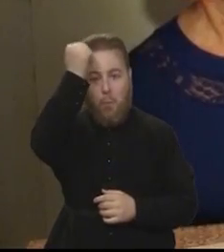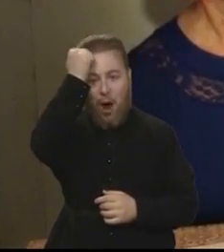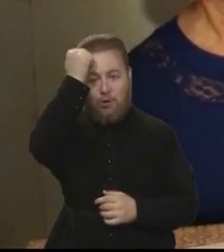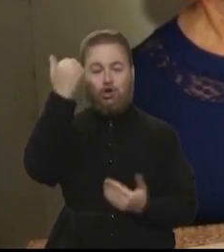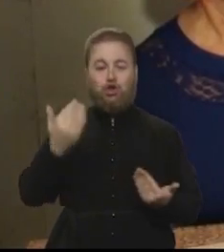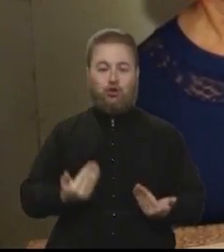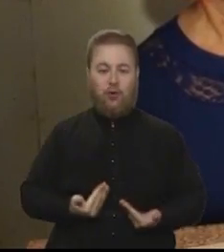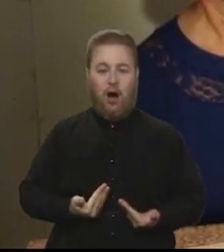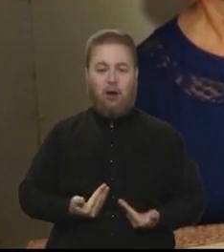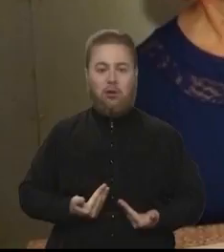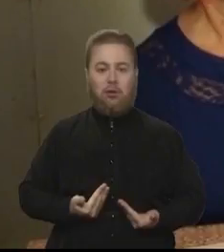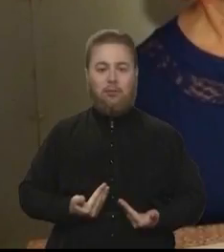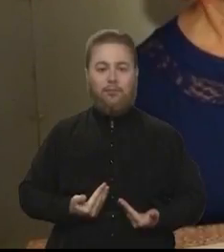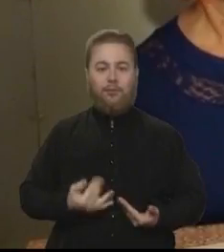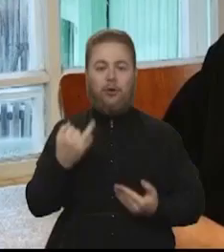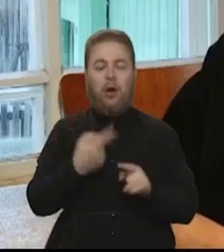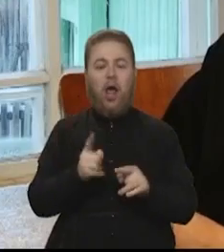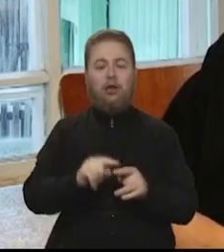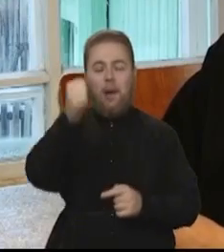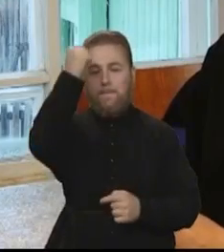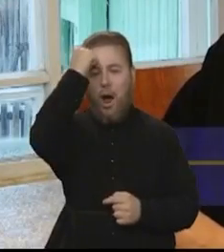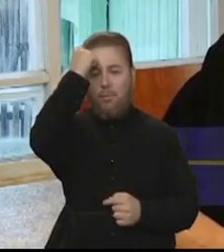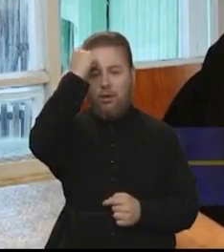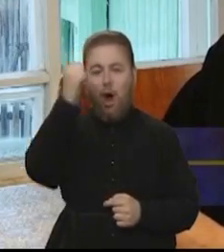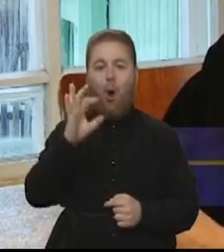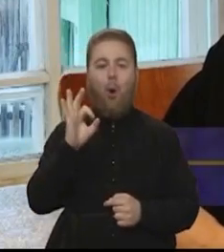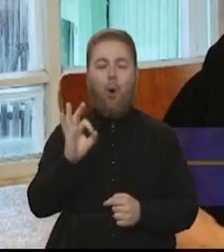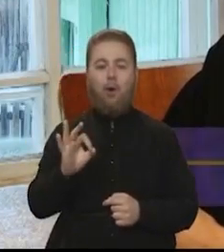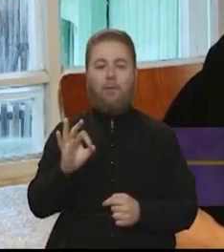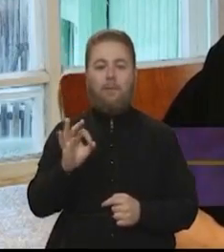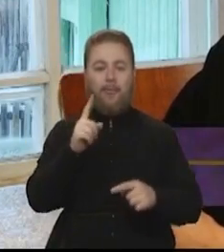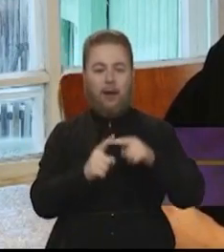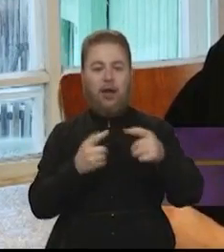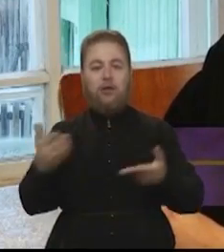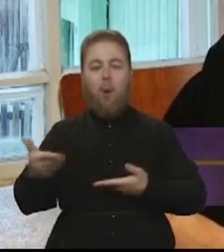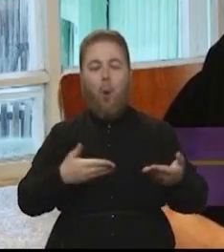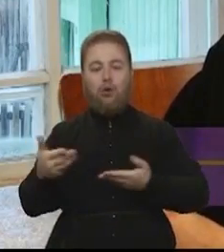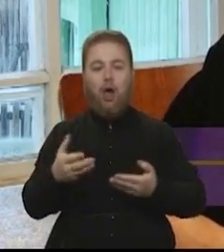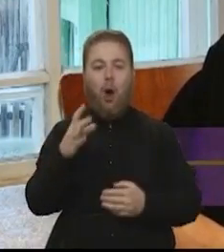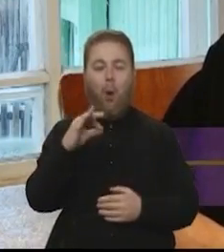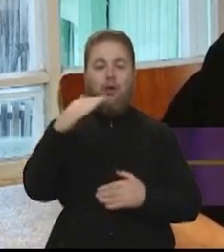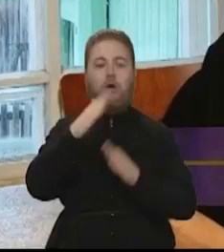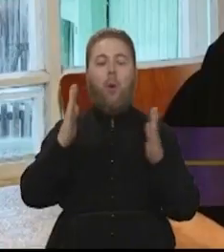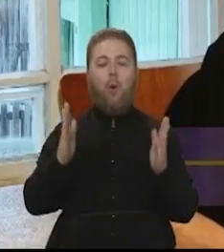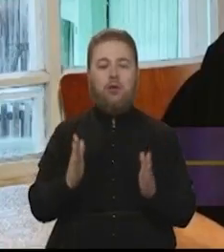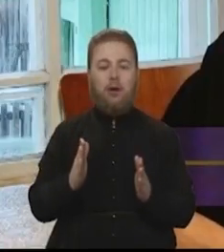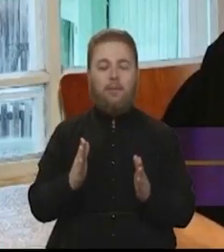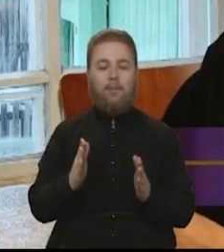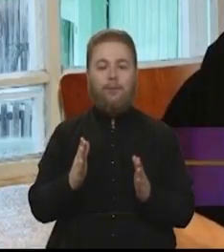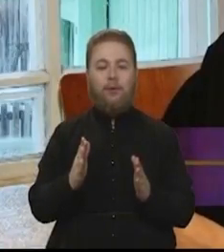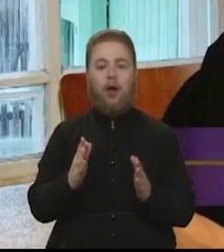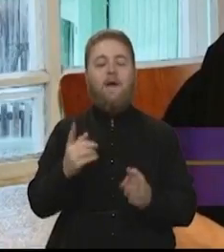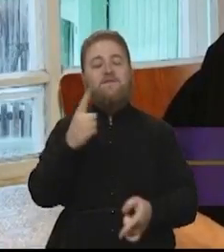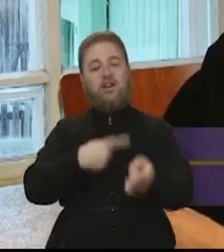жива, и это память о крестном ходе, о иконе,